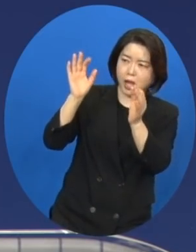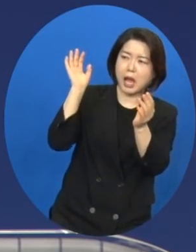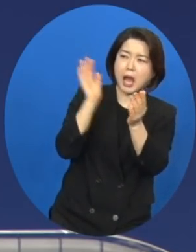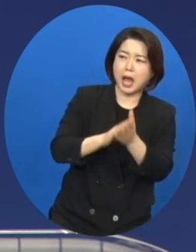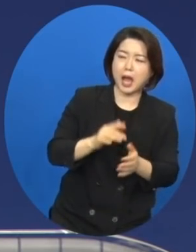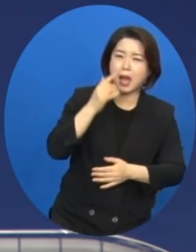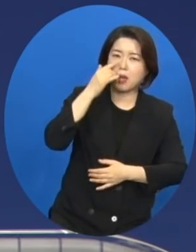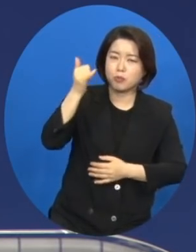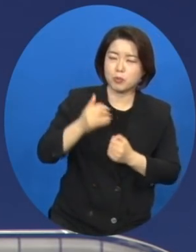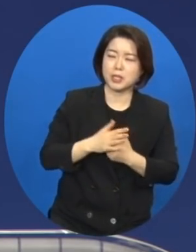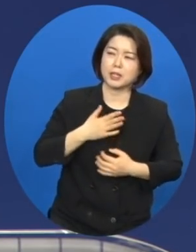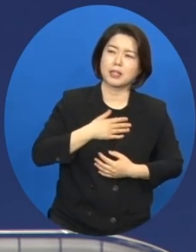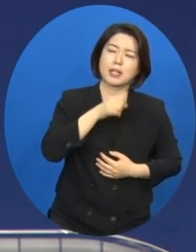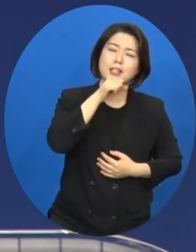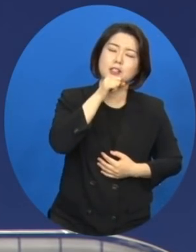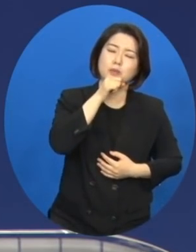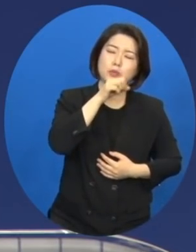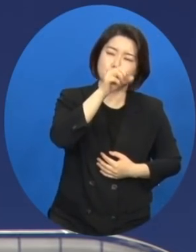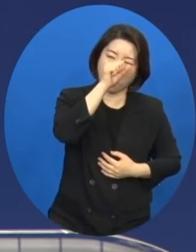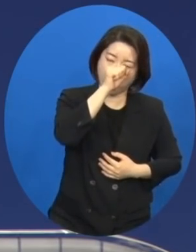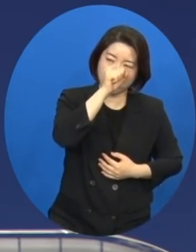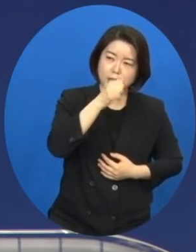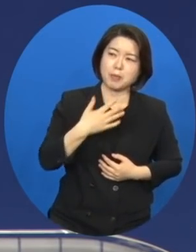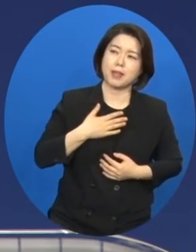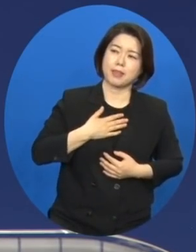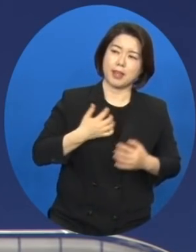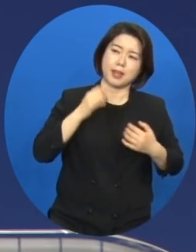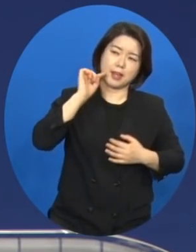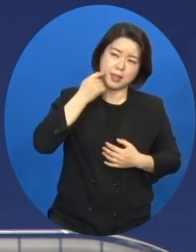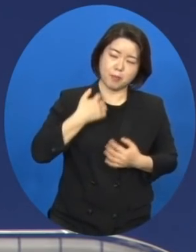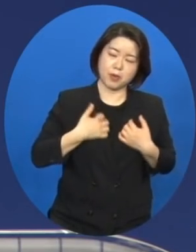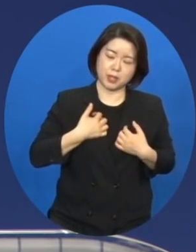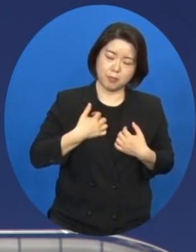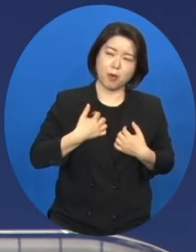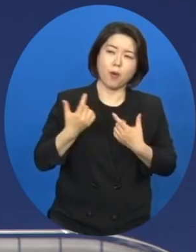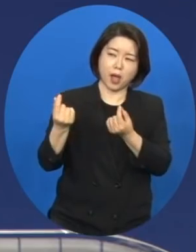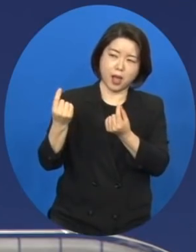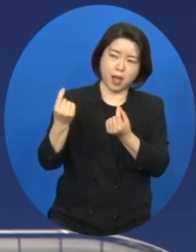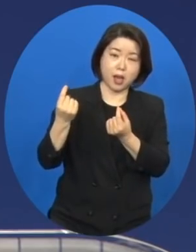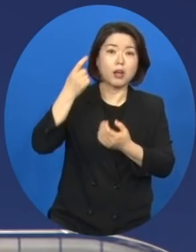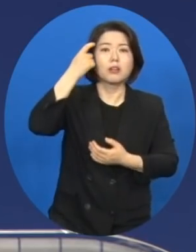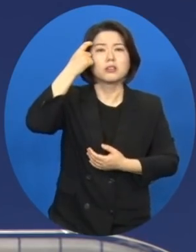부모님이 성적이 좋아야 나를 기뻐하는구나, 이렇게 생각한다는 거죠.